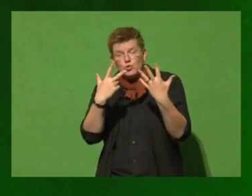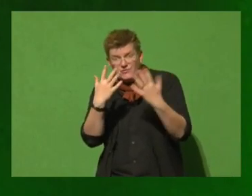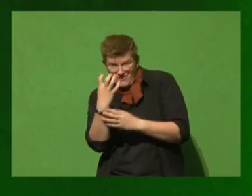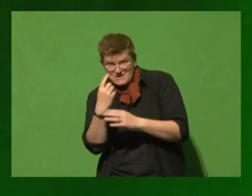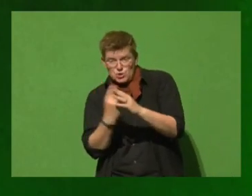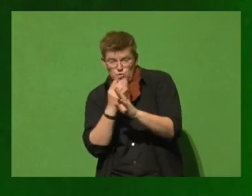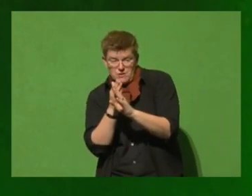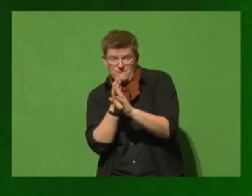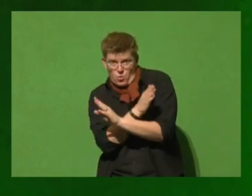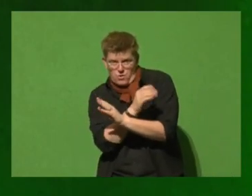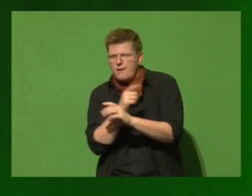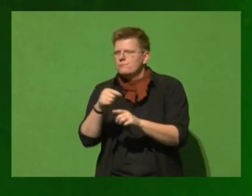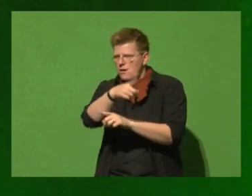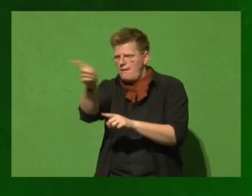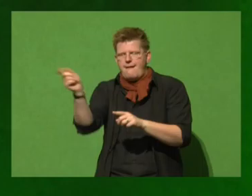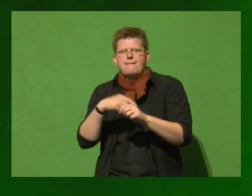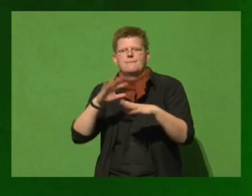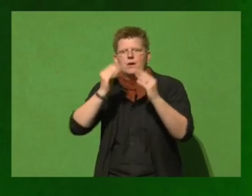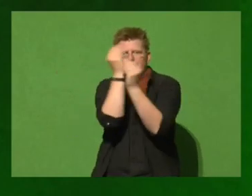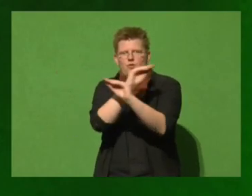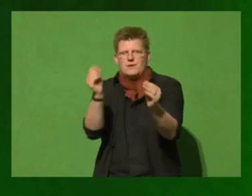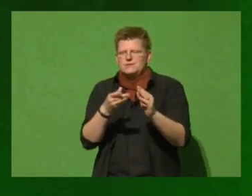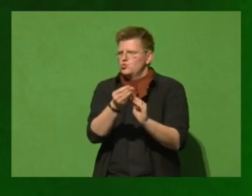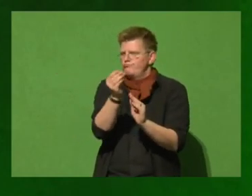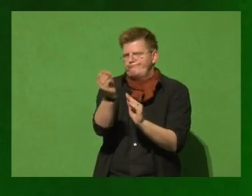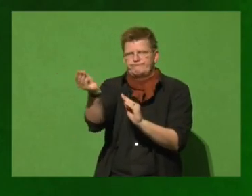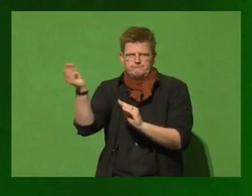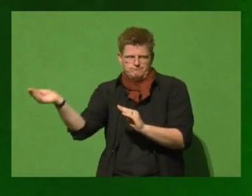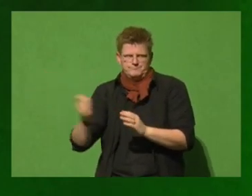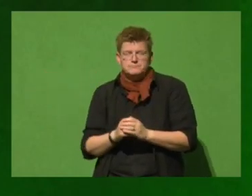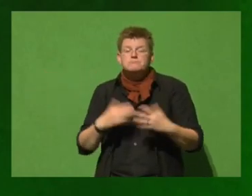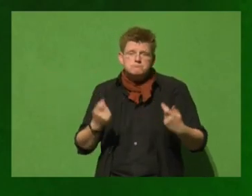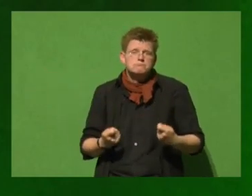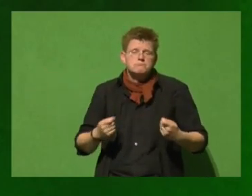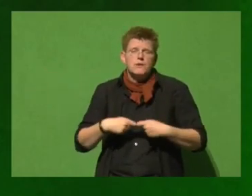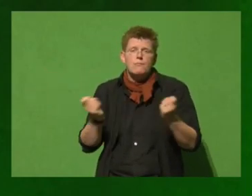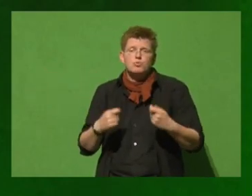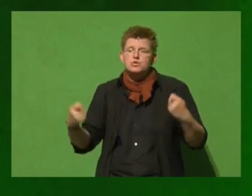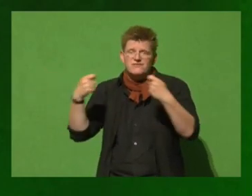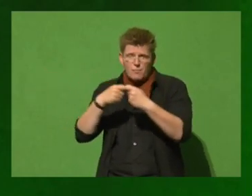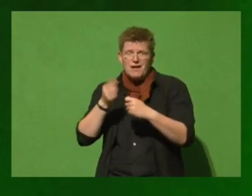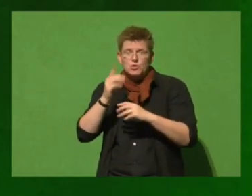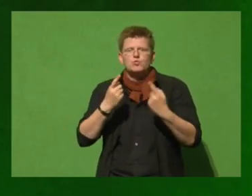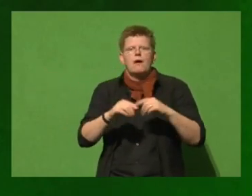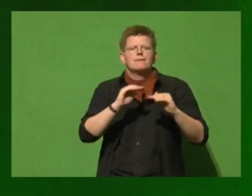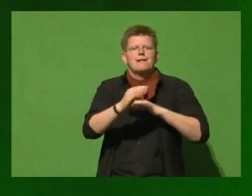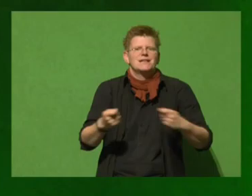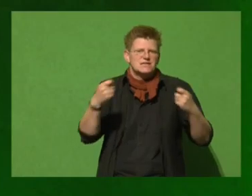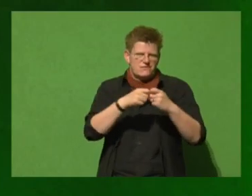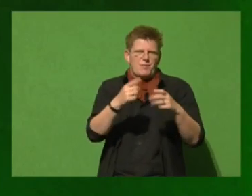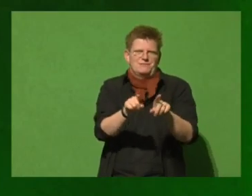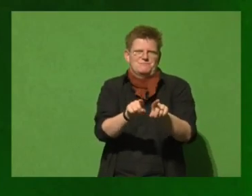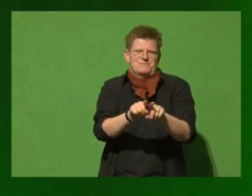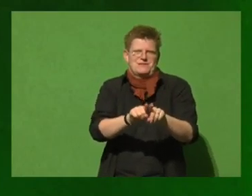Und das ist auch eigentlich so ein übliches Verfahren, wie es auch andere Landesverbände und der Bundesverband organisieren. Bei denen steht das aber nicht in der Satzung,